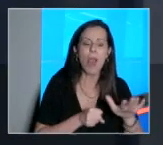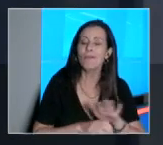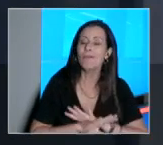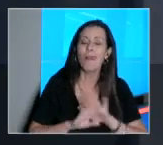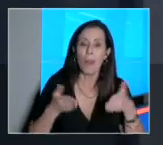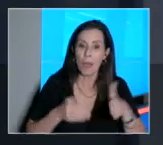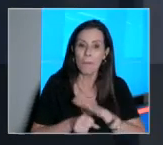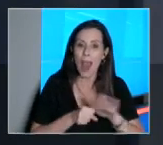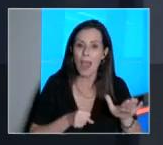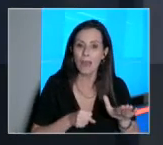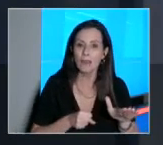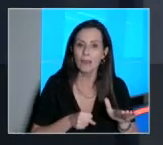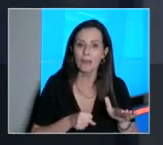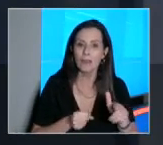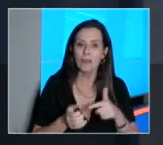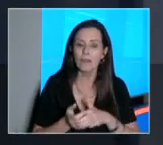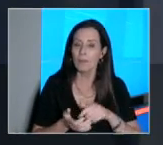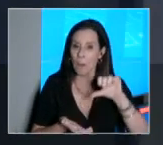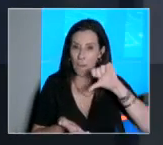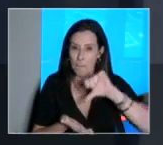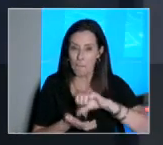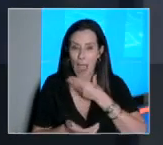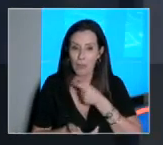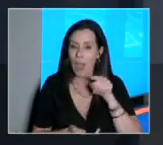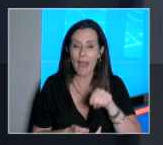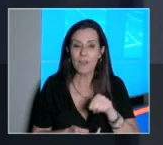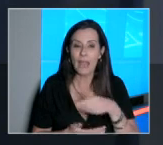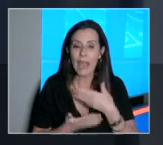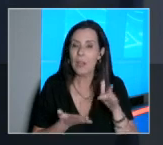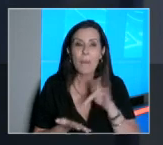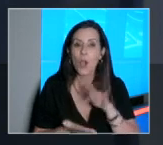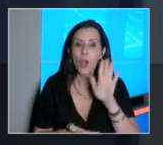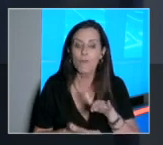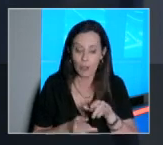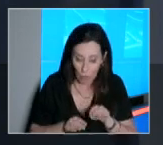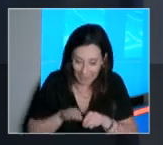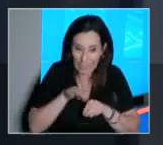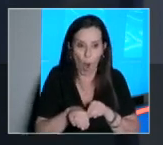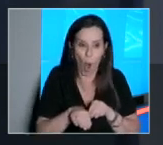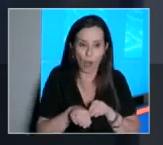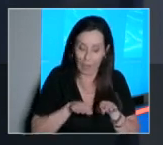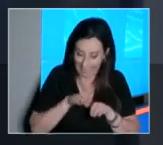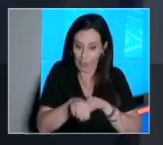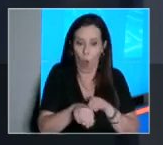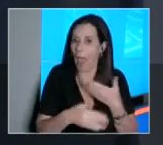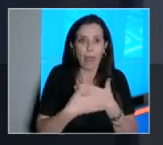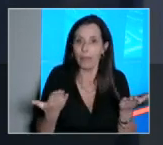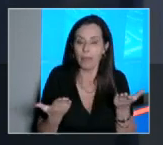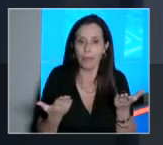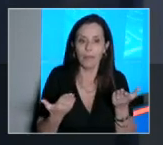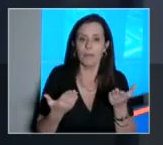שמות, והכל מלא באדיס. אתה יכול להגיע לשם, אפילו אין לך מקום לדוח